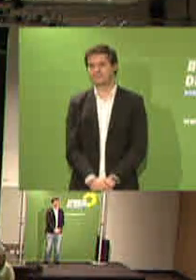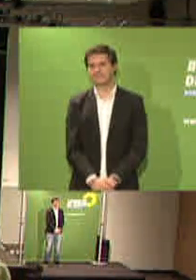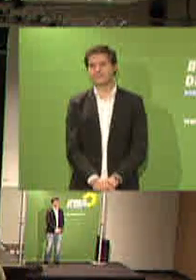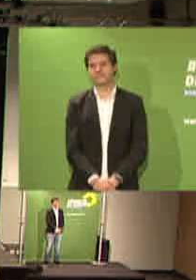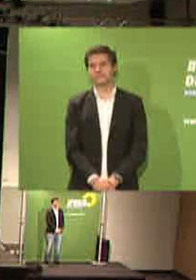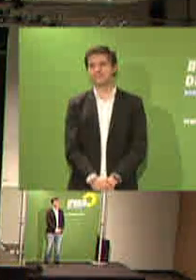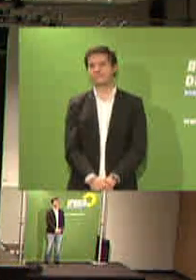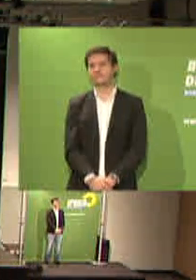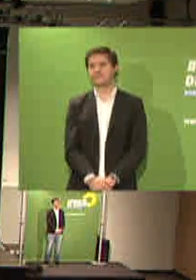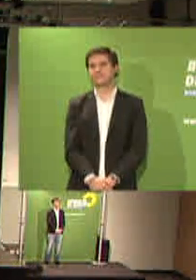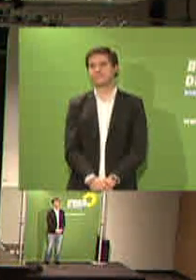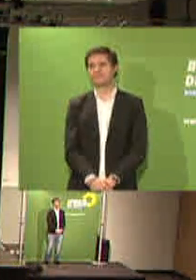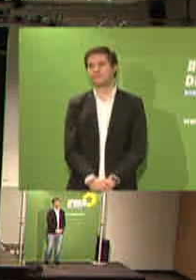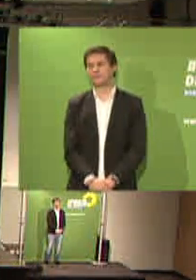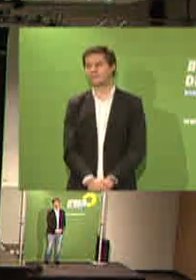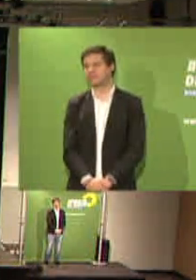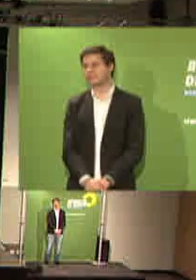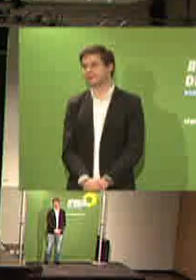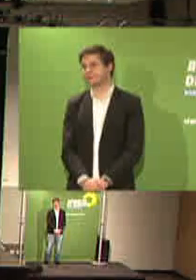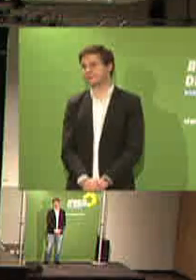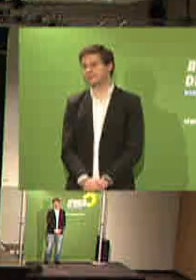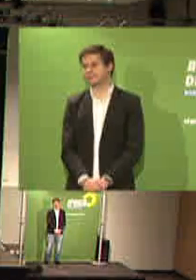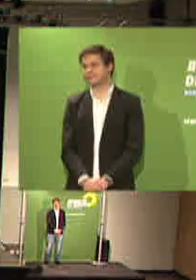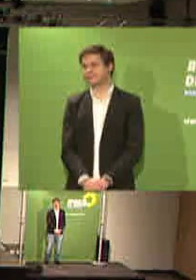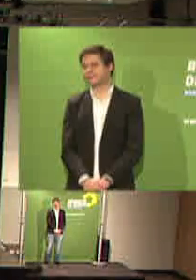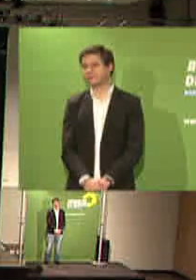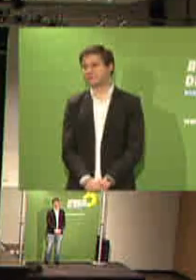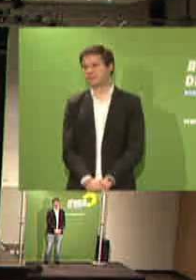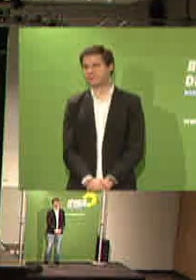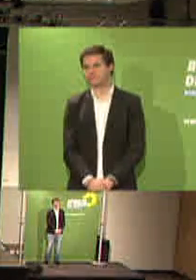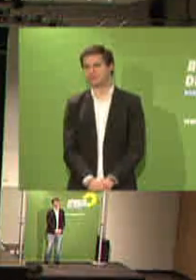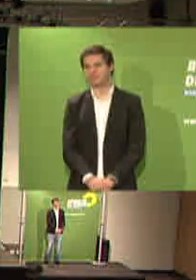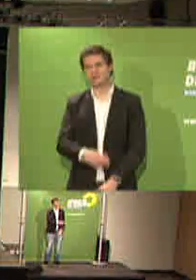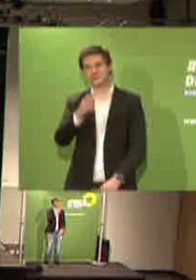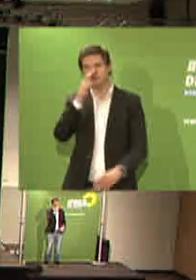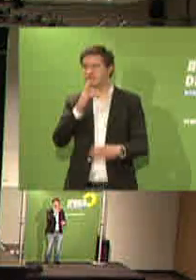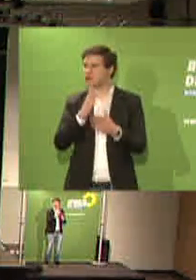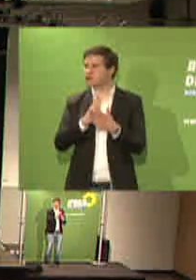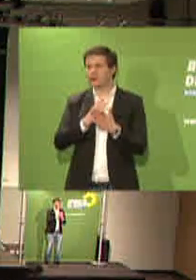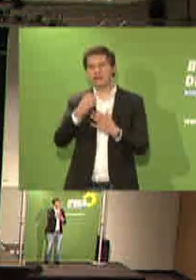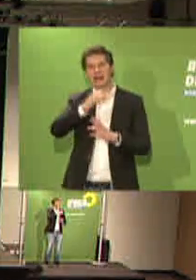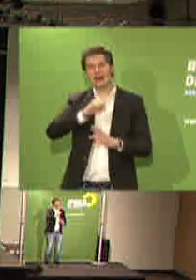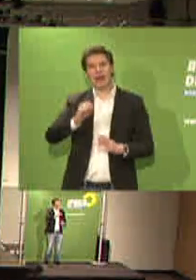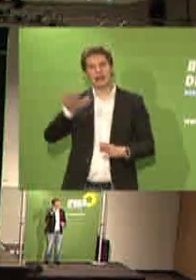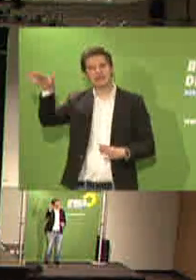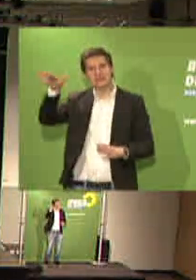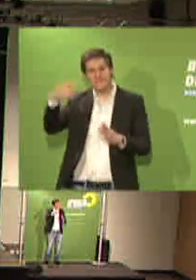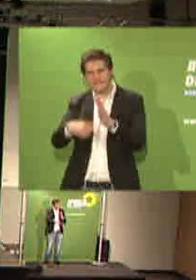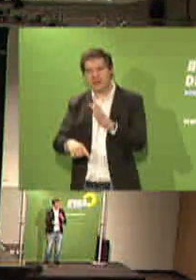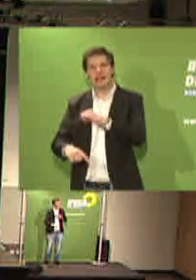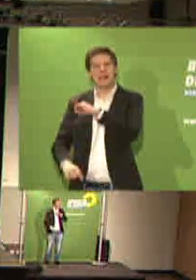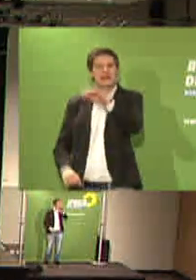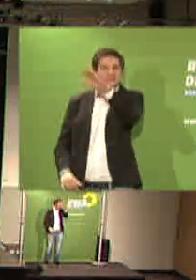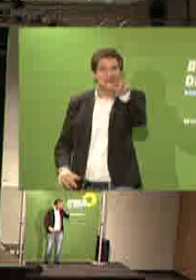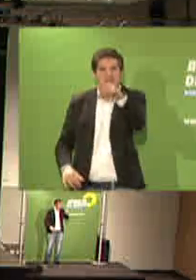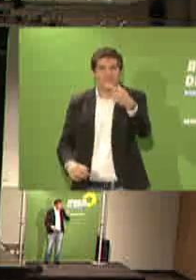Und ganz hinten Auf der linken Seite wird auch noch gewunken.